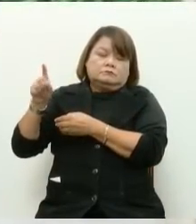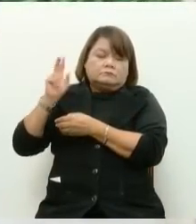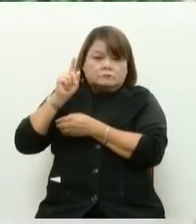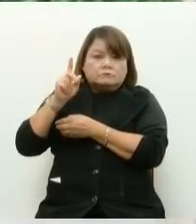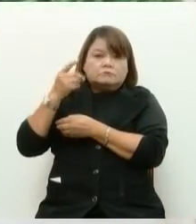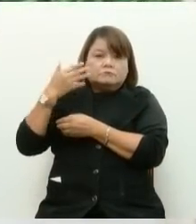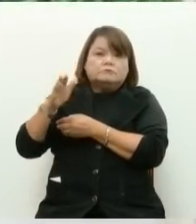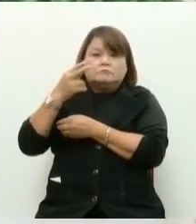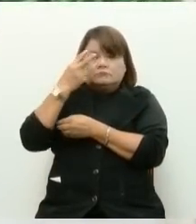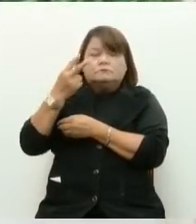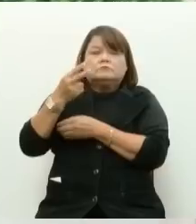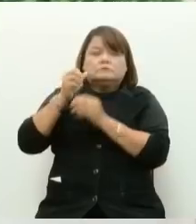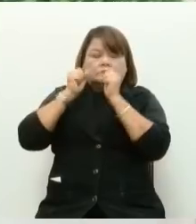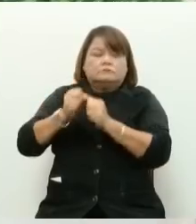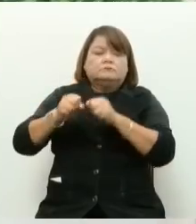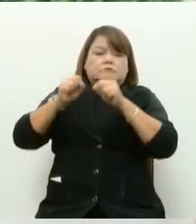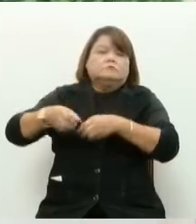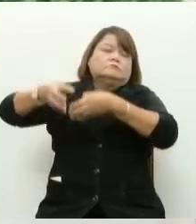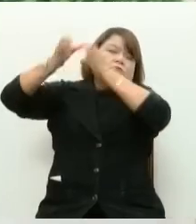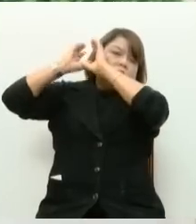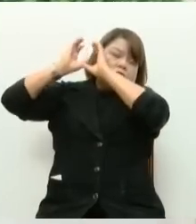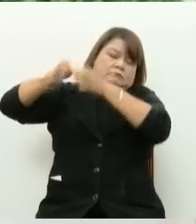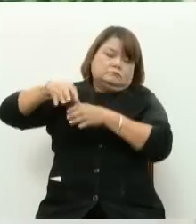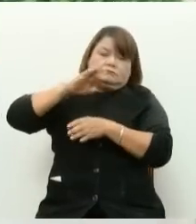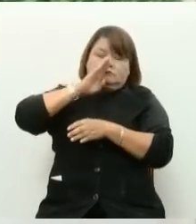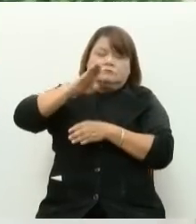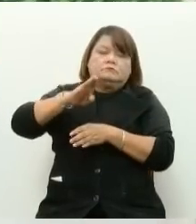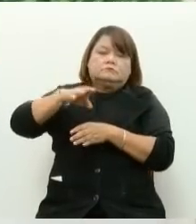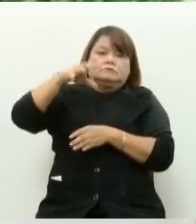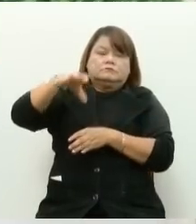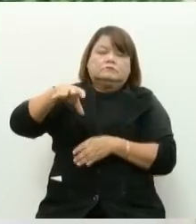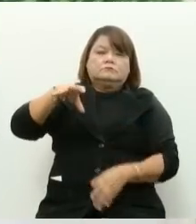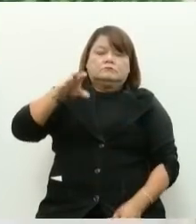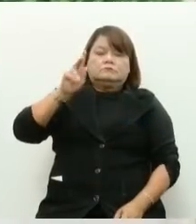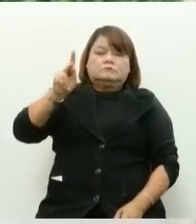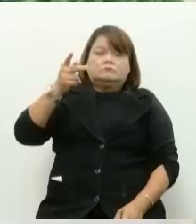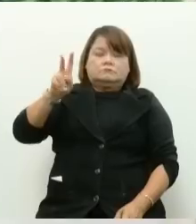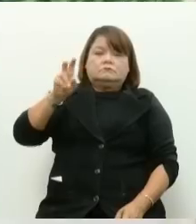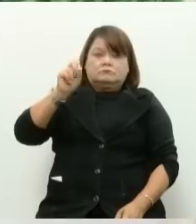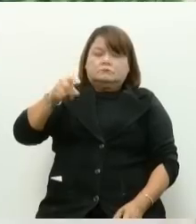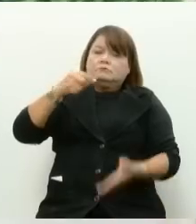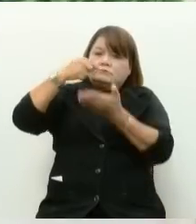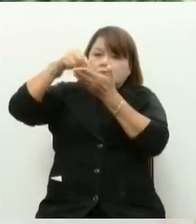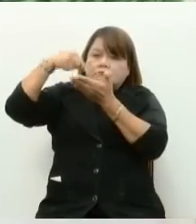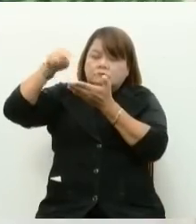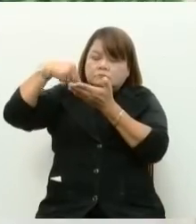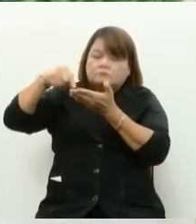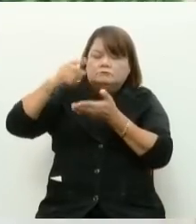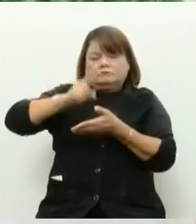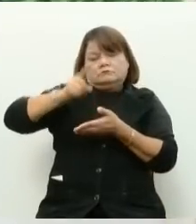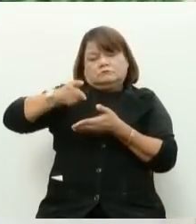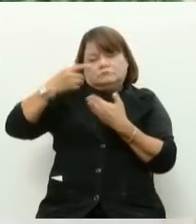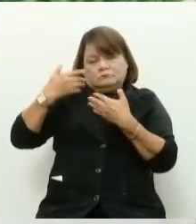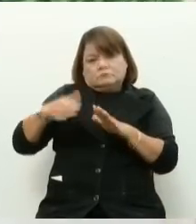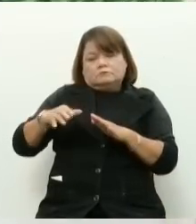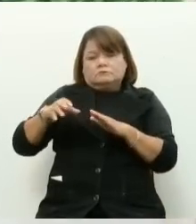ามารถที่จะทบทวนให้กับคุณครูได้โดยแจ้งมายังสำนักงานกกส.เนาะเพื่อให้กกส.เนี่ยได้ตรวจสอบนะครับว่าข้อที่จริงแล้วเนี่ยไ